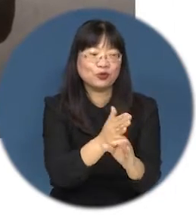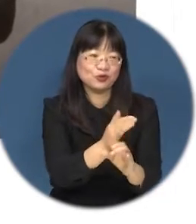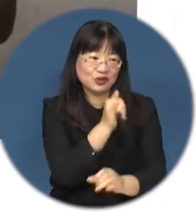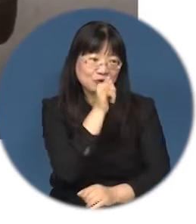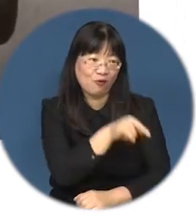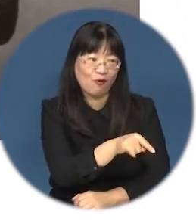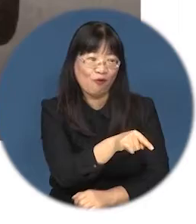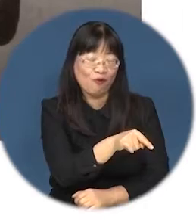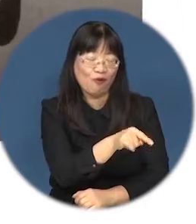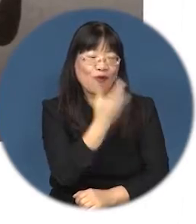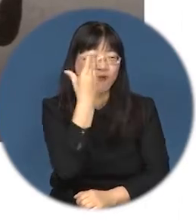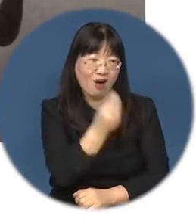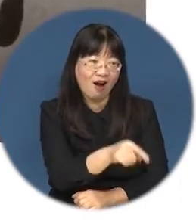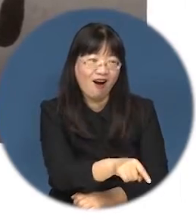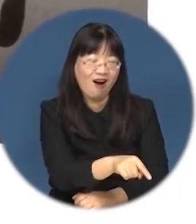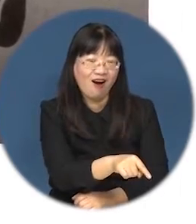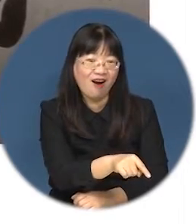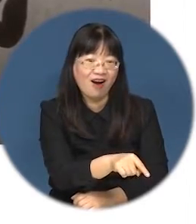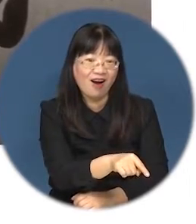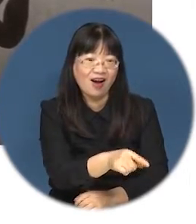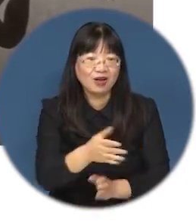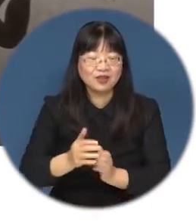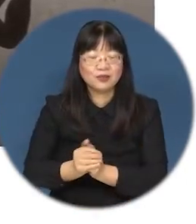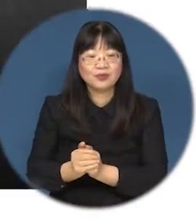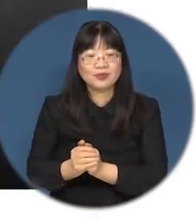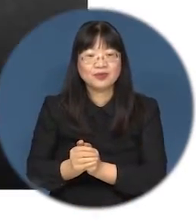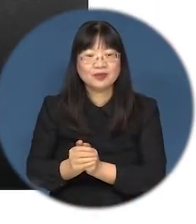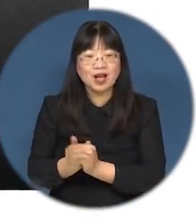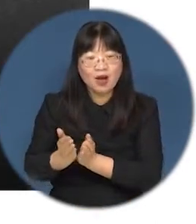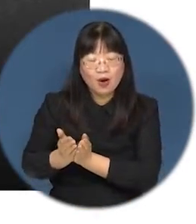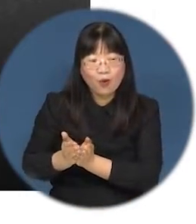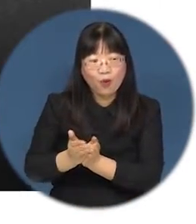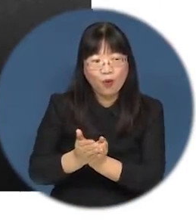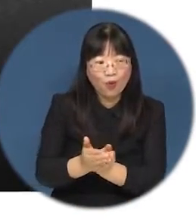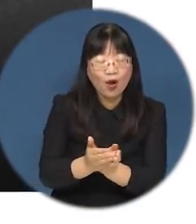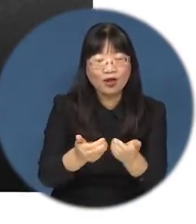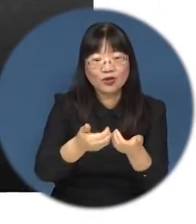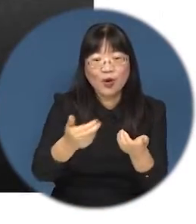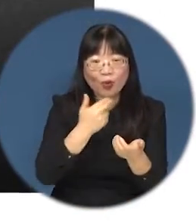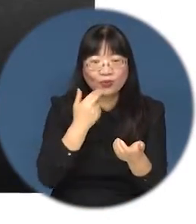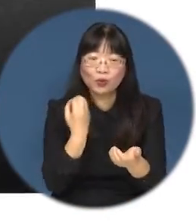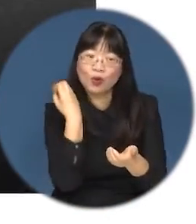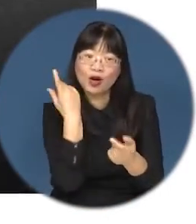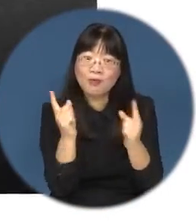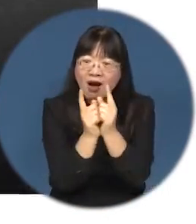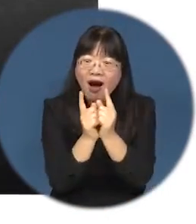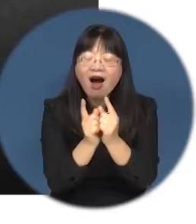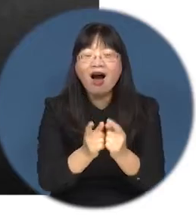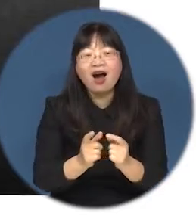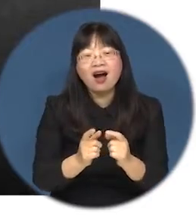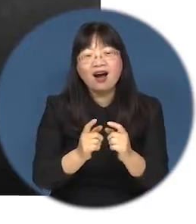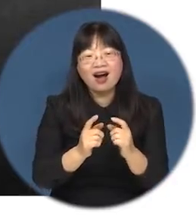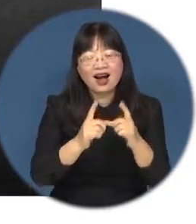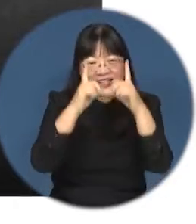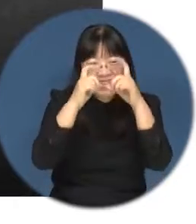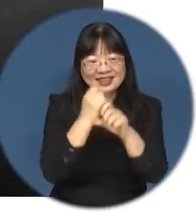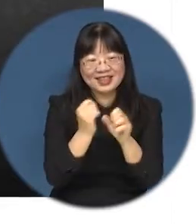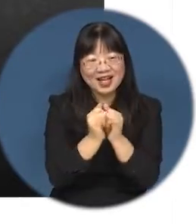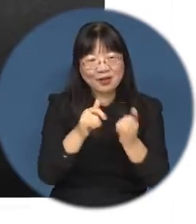포토그래퍼들은 그렇게 배가 다가와도 떠나지 않는 고래를 만난 건 행운이거든요. 그렇죠. 그